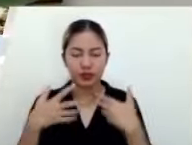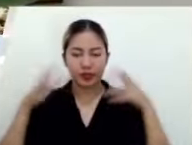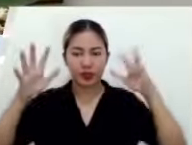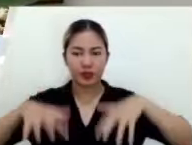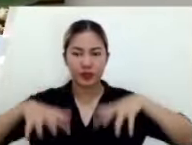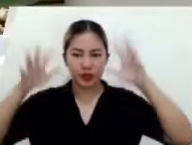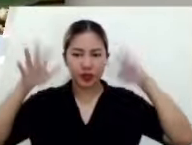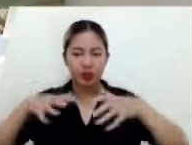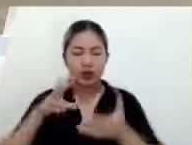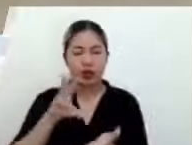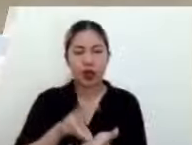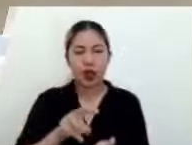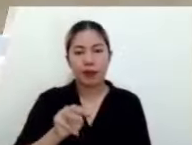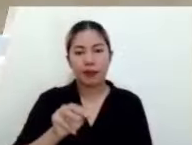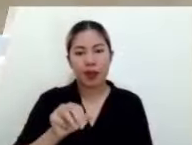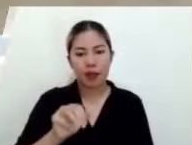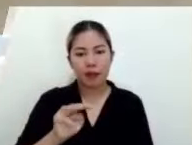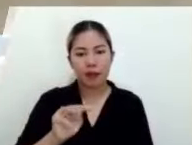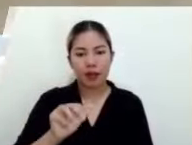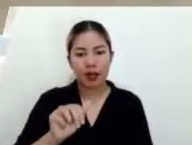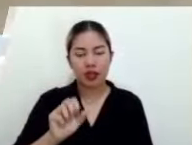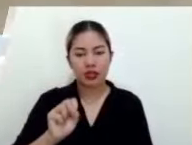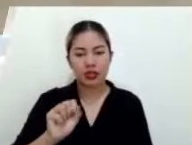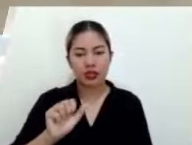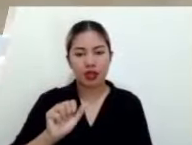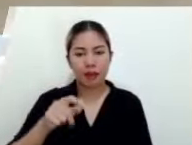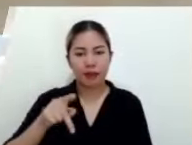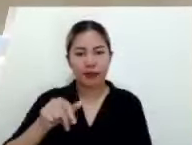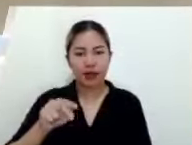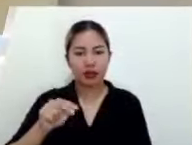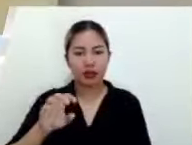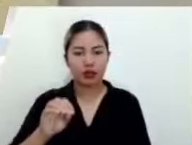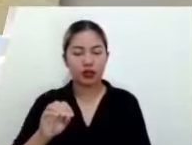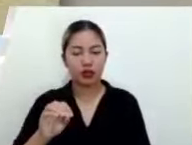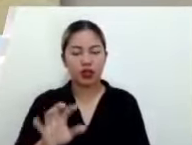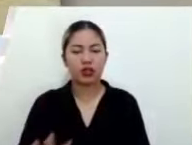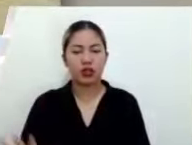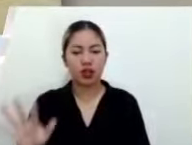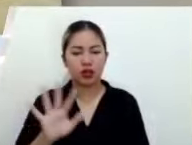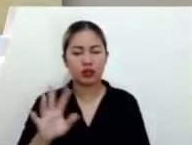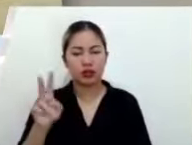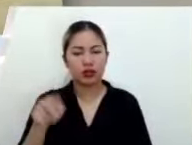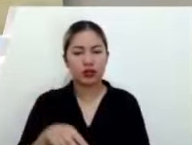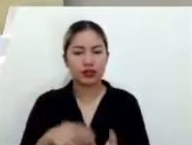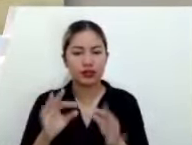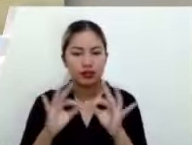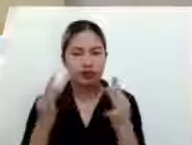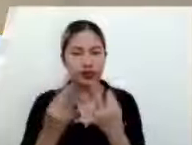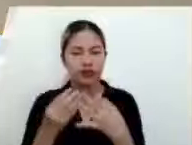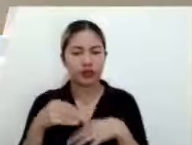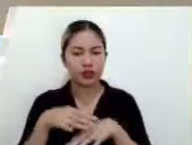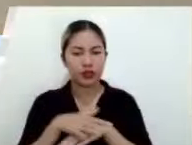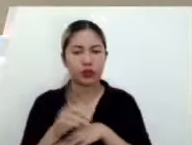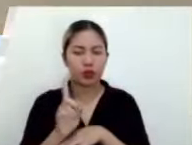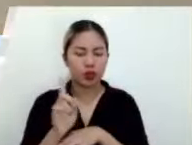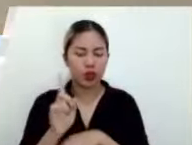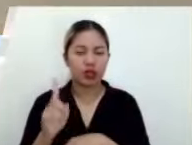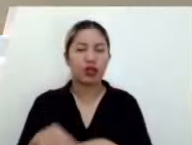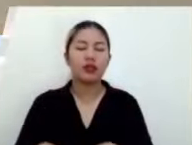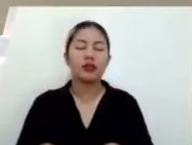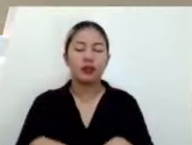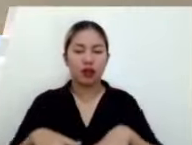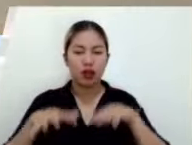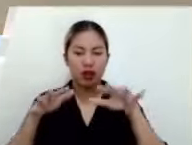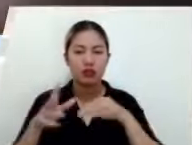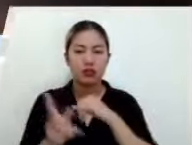Sa tala ng Maguindanao del Sur PDRRMO, mahigit 2,000 pamilya ang naapektuhan ng pagbaha sa probinsya. Bukod dyan,